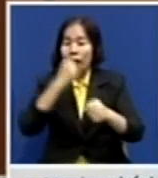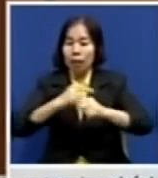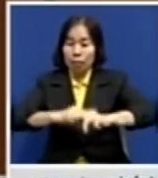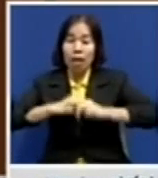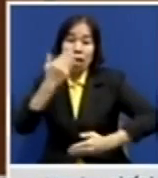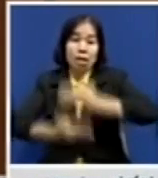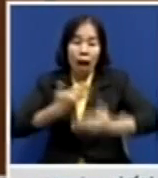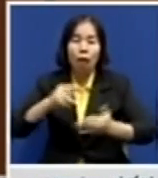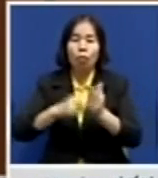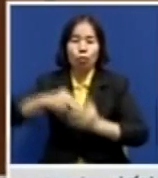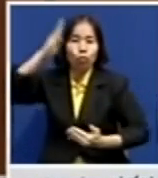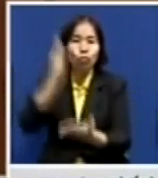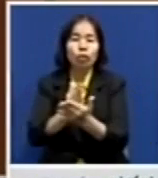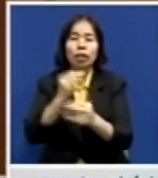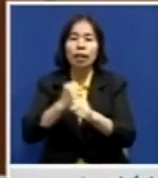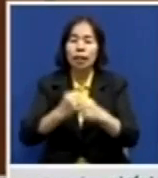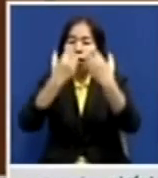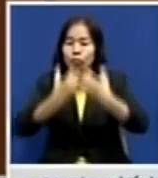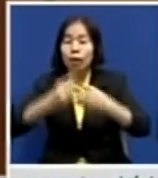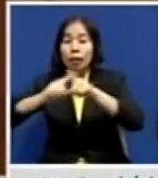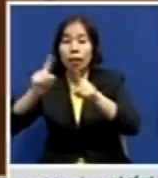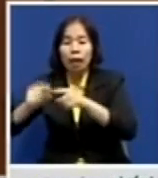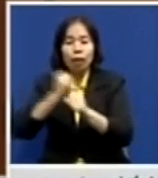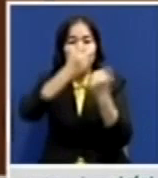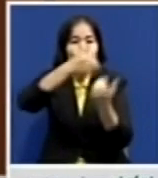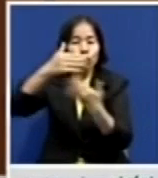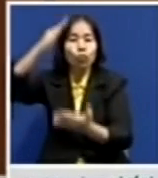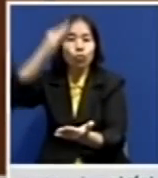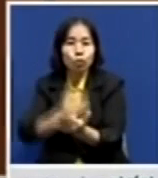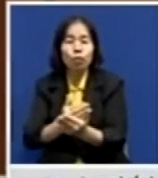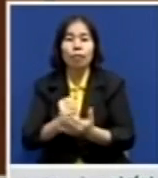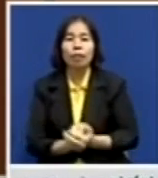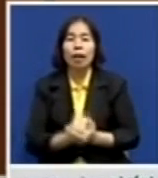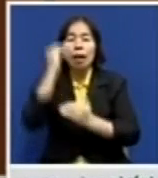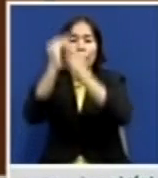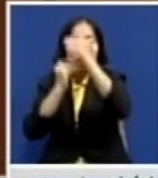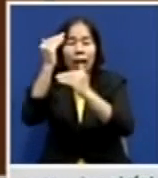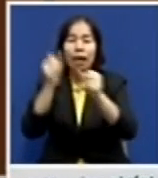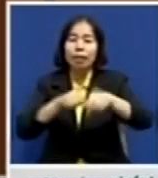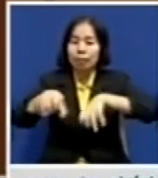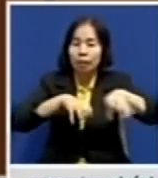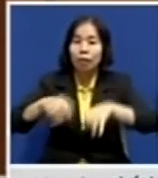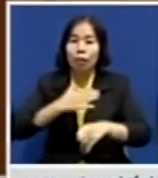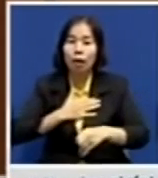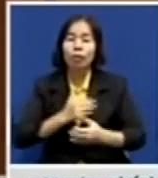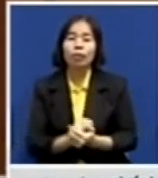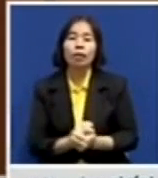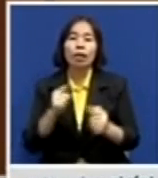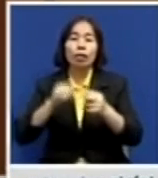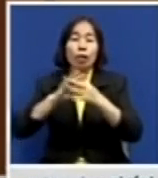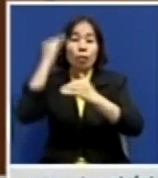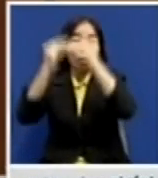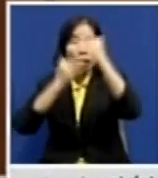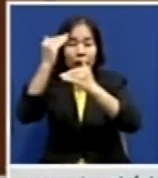สุขในพื้นที่จังหวัดชายแดนใต้โดยยุทธศาสตร์เข้าใจเข้าถึงและพัฒนาในการดำเนินการนะครับการพัฒนา